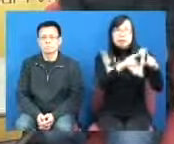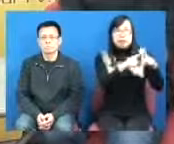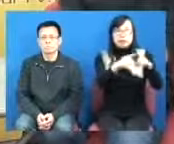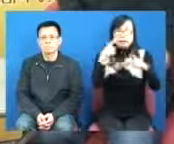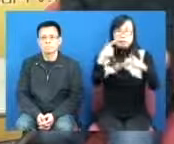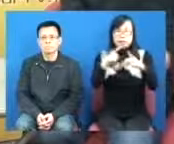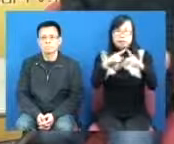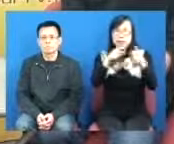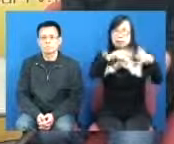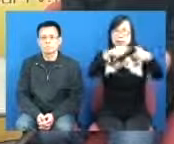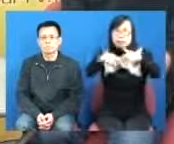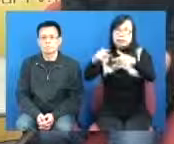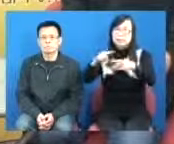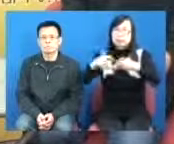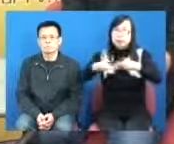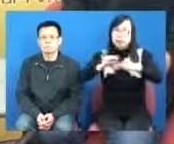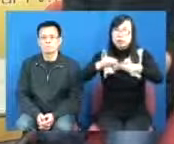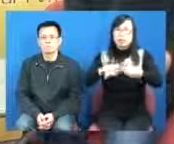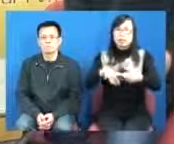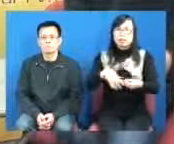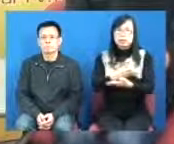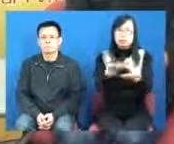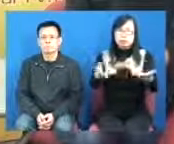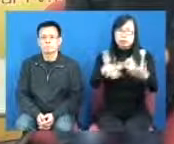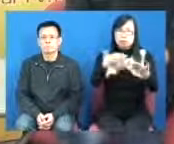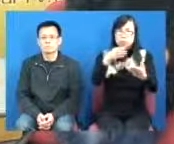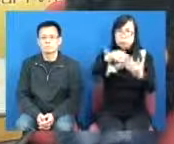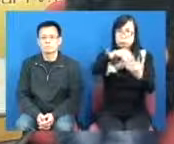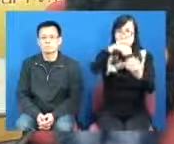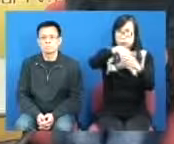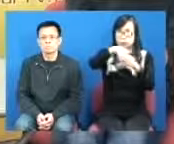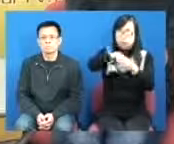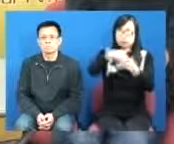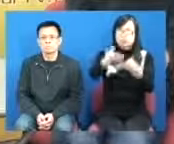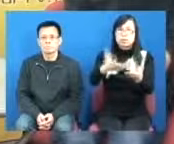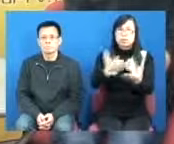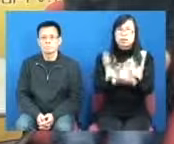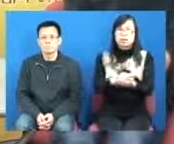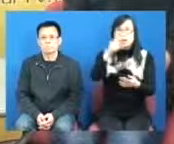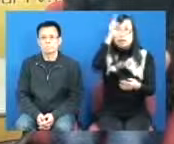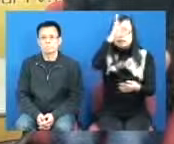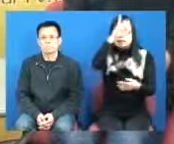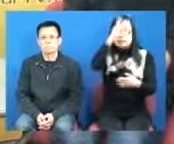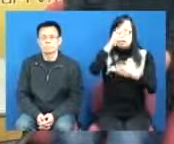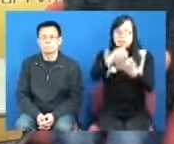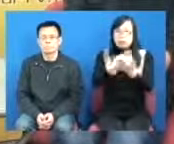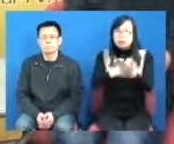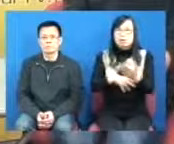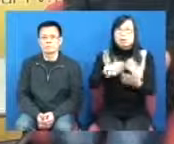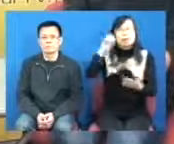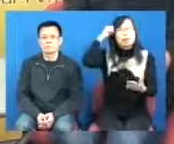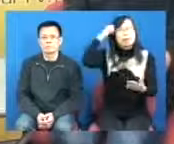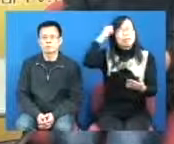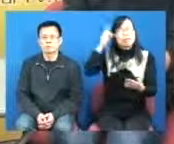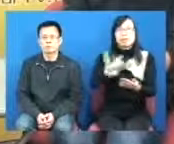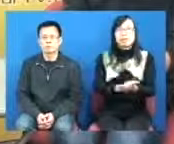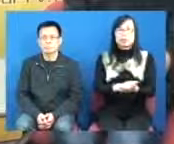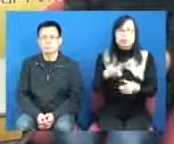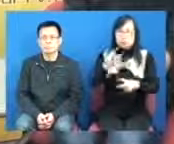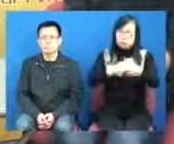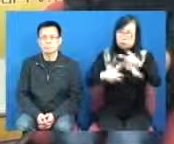公開大家選人選政綱選理念然後選出來你的財政預算